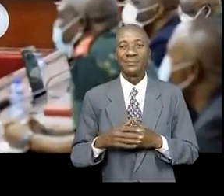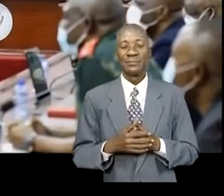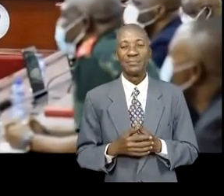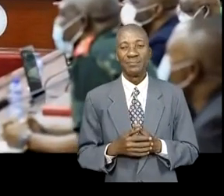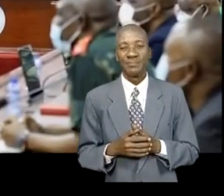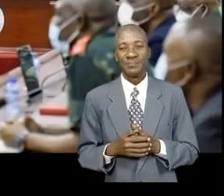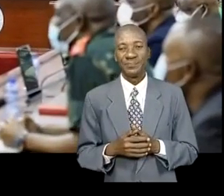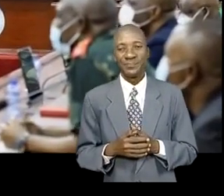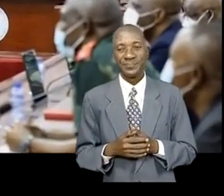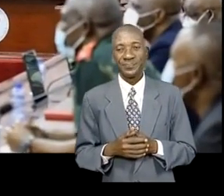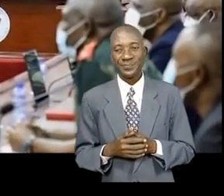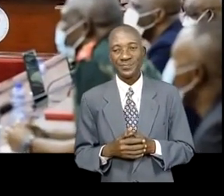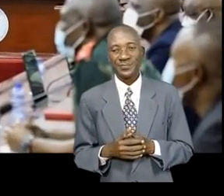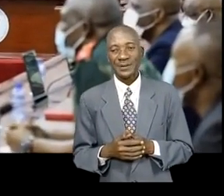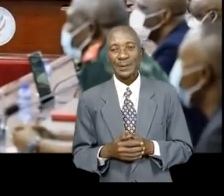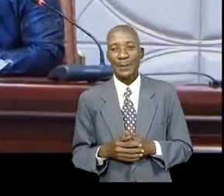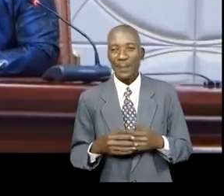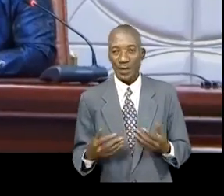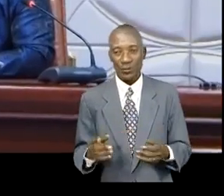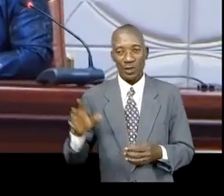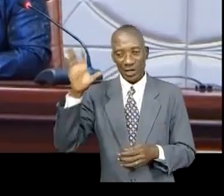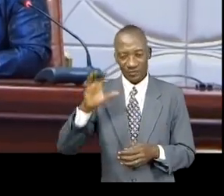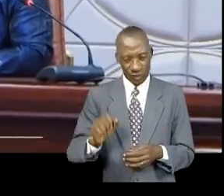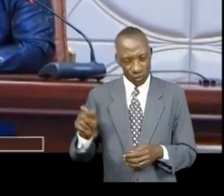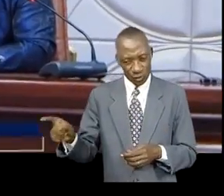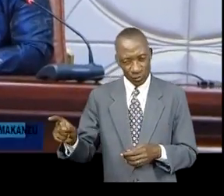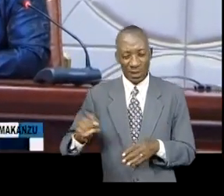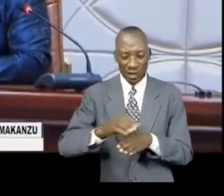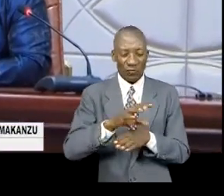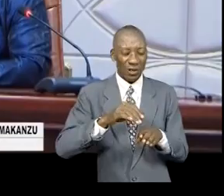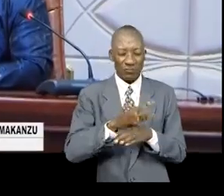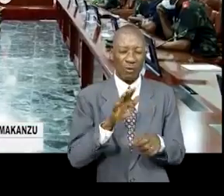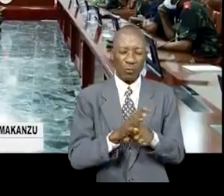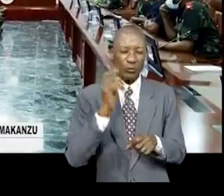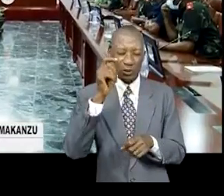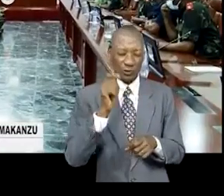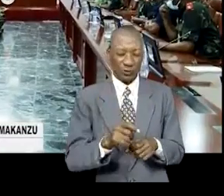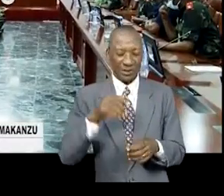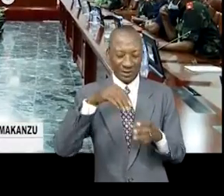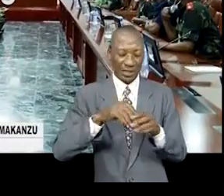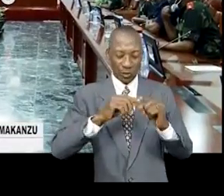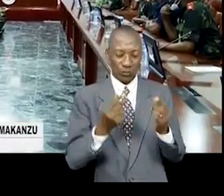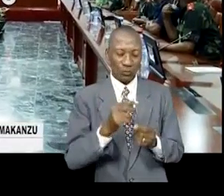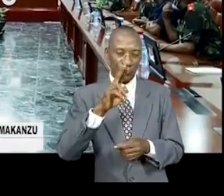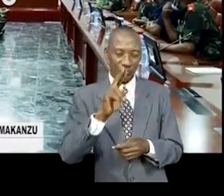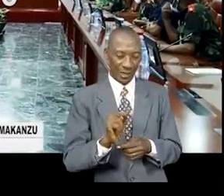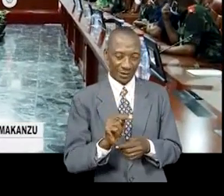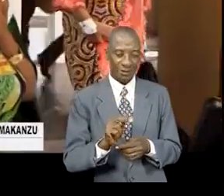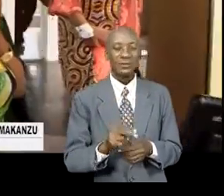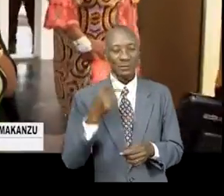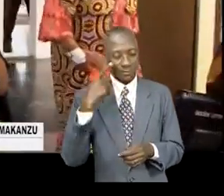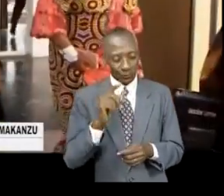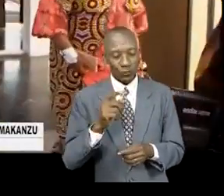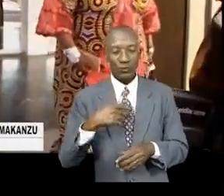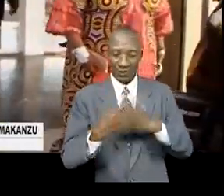La nation arc-en-ciel, qui fournit déjà d'importants éléments dans les troupes de la brigade d'intervention des Nations Unies au sein de la MONUSCO, tient à poursuivre